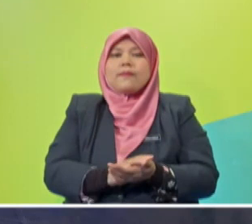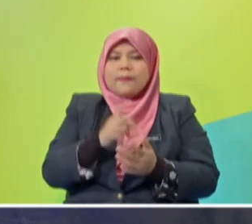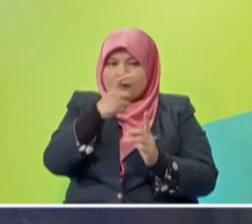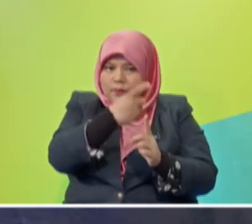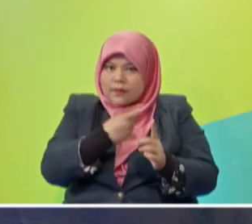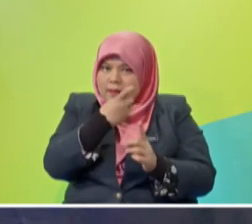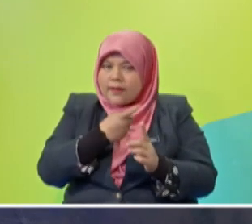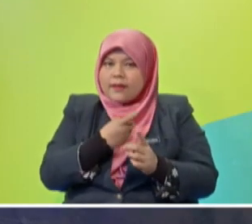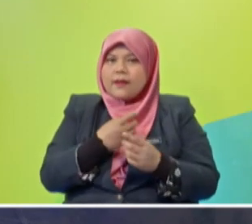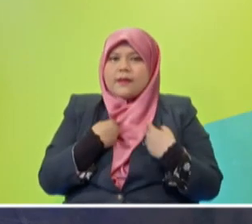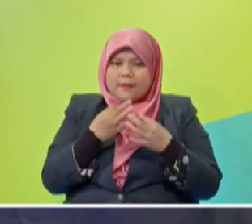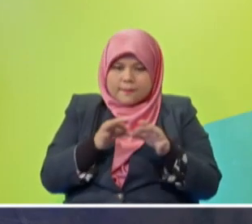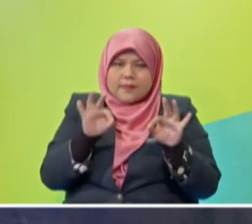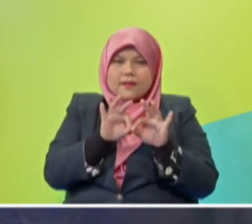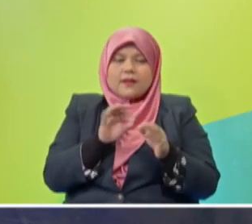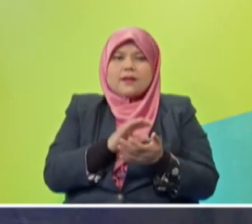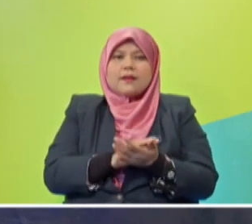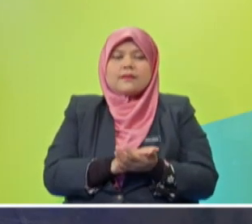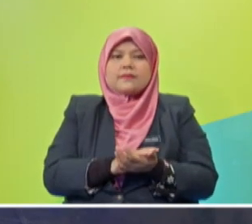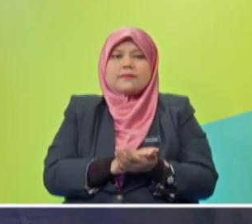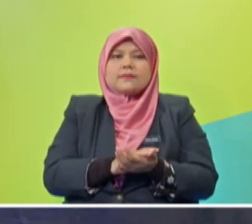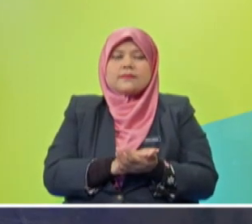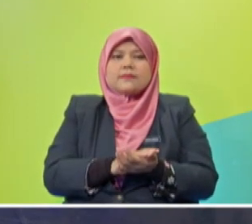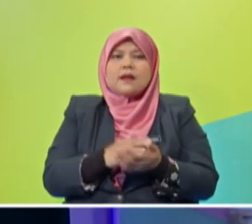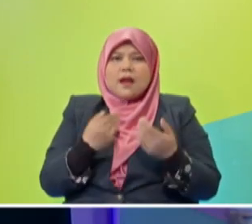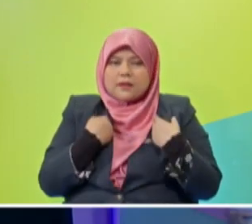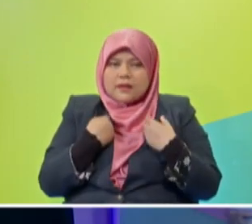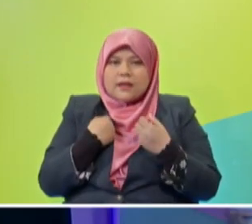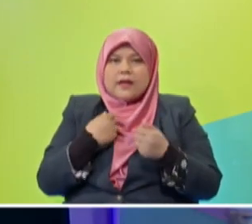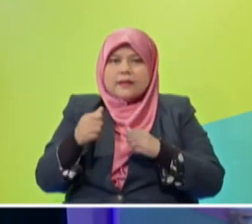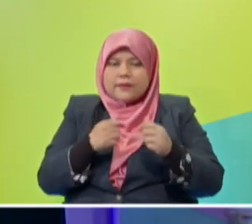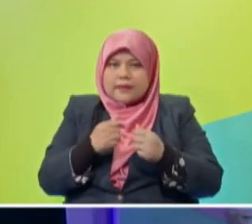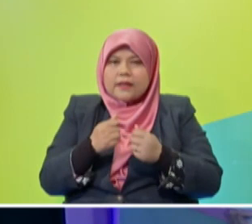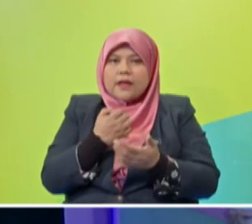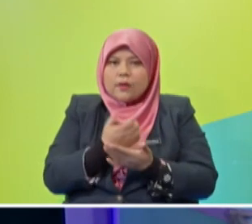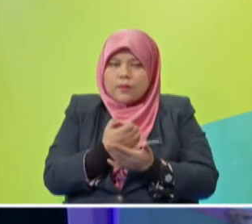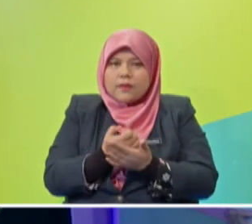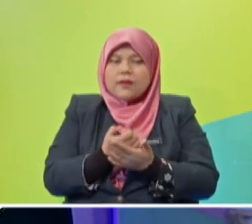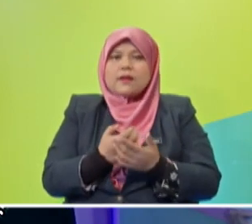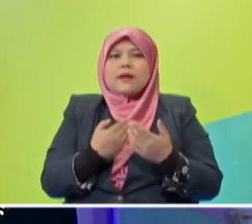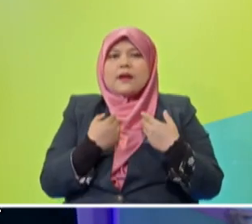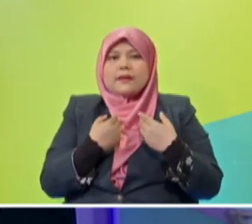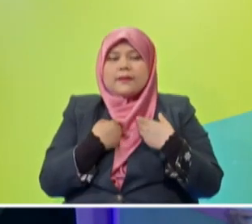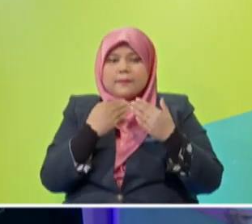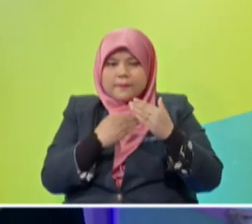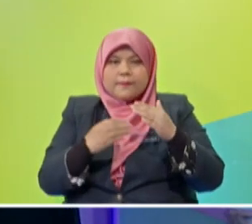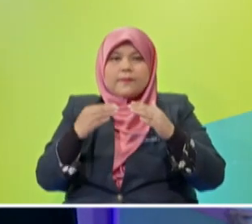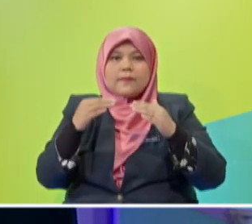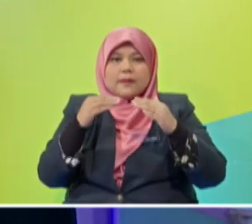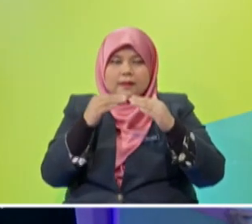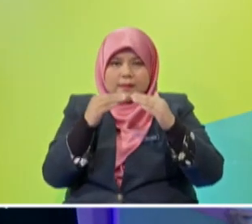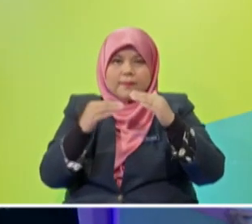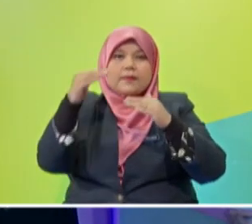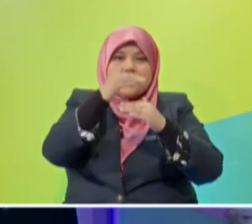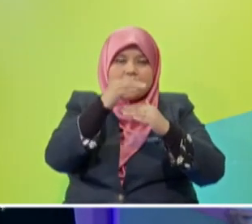sebenarnya antara kepentingan. Okey, kalau ada aktiviti ekonomi, maka kepentingan kepada taraf hidup penduduk, itulah kaitan dia.